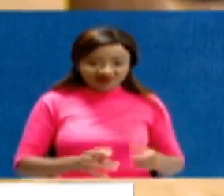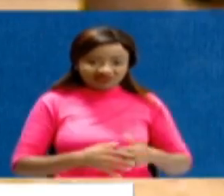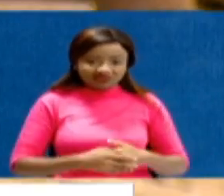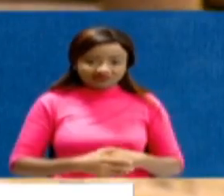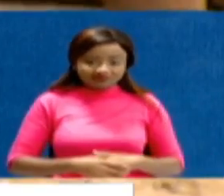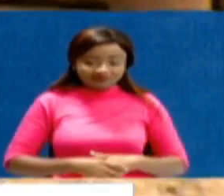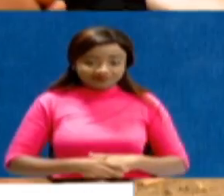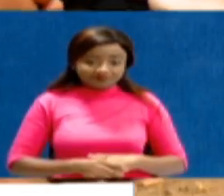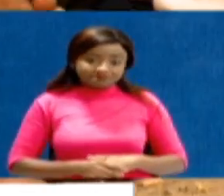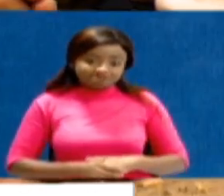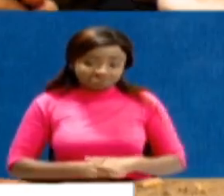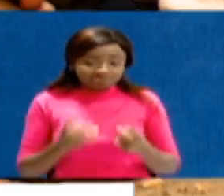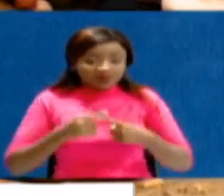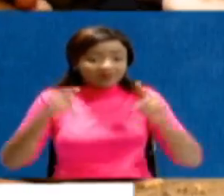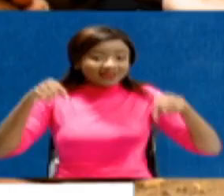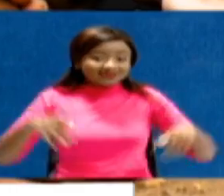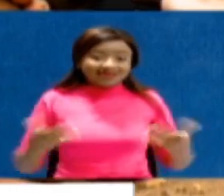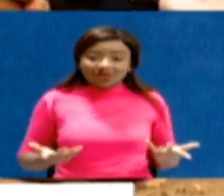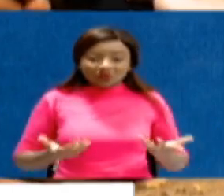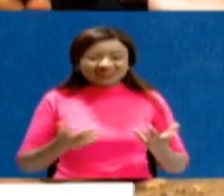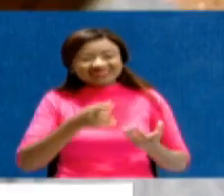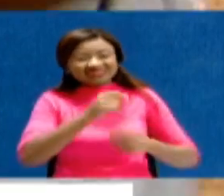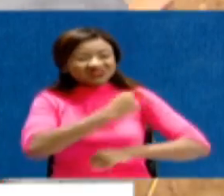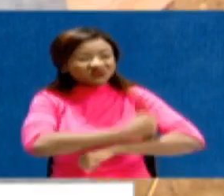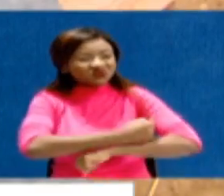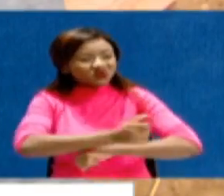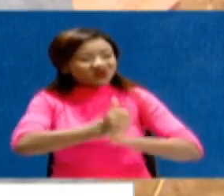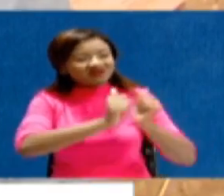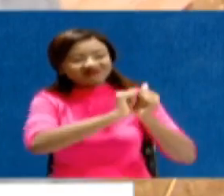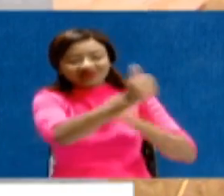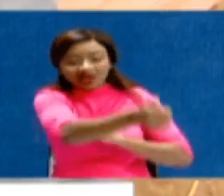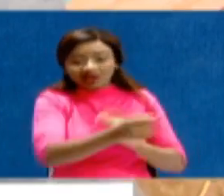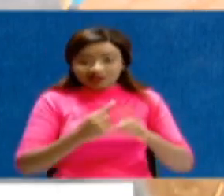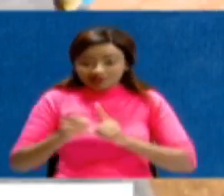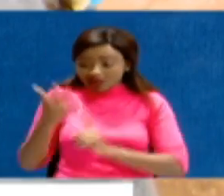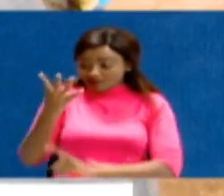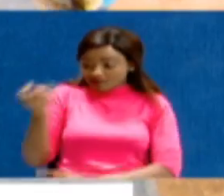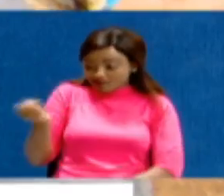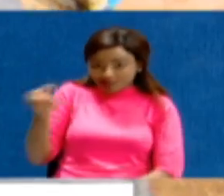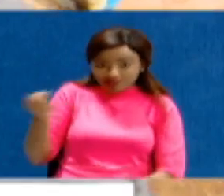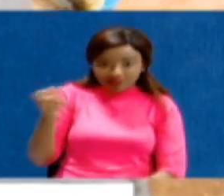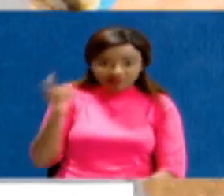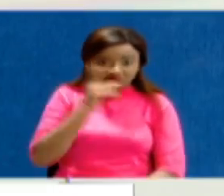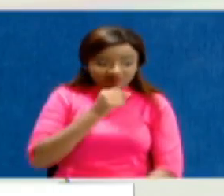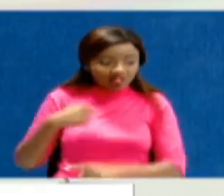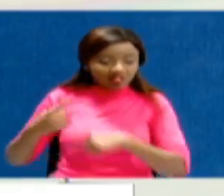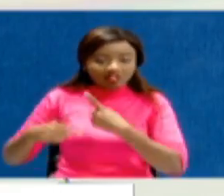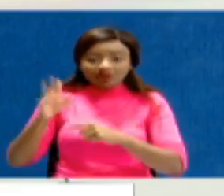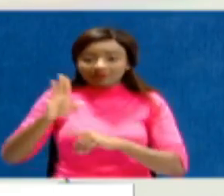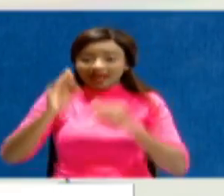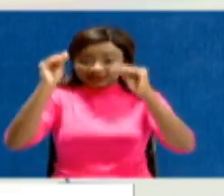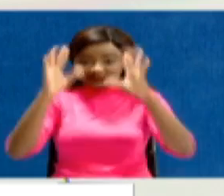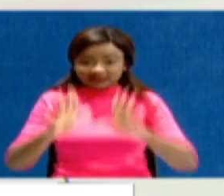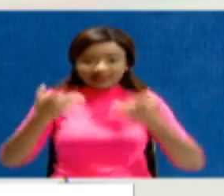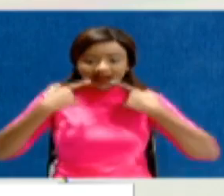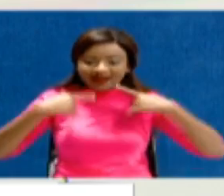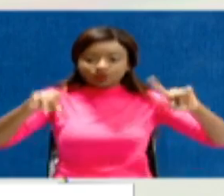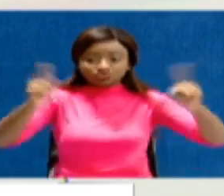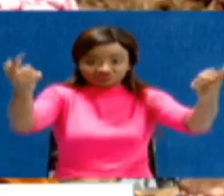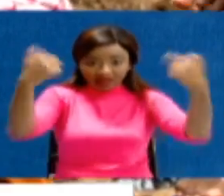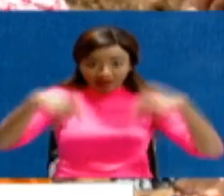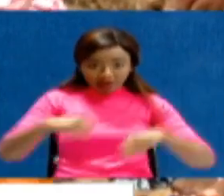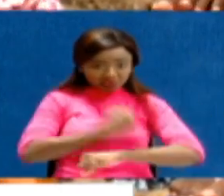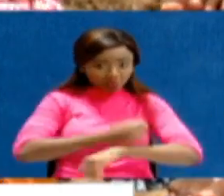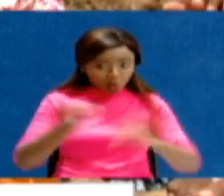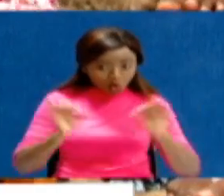kwa sasa wapo mbali na shule, na kwa miezi minne mfululizo tangu mwalimu mkuu wao kuwatangazia kwamba hawatahitajika shuleni, hapa